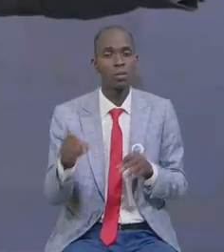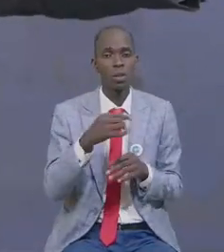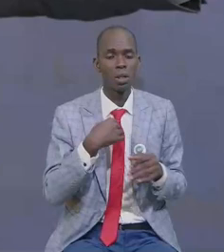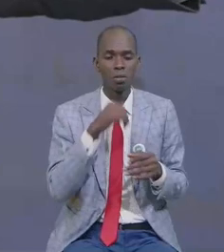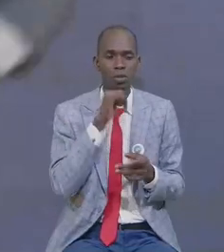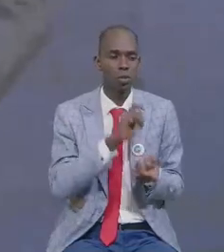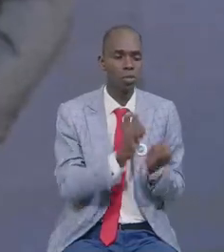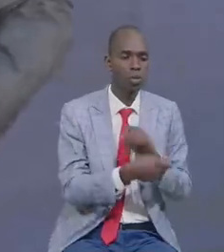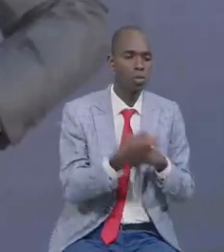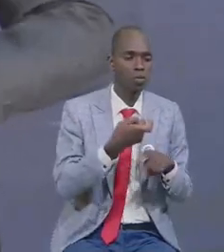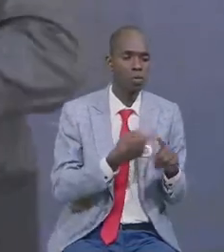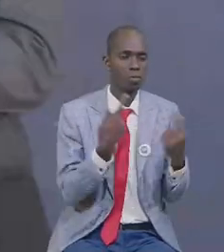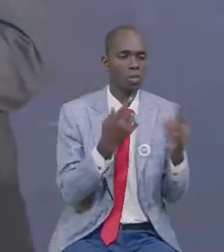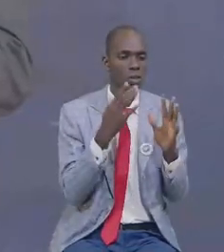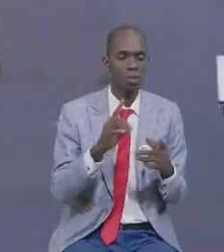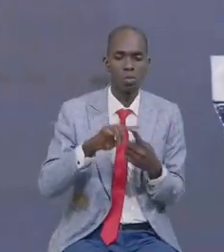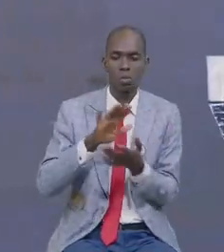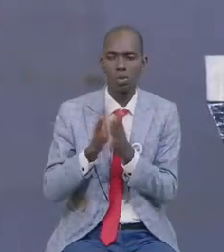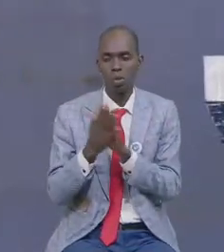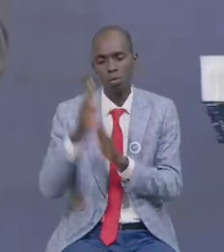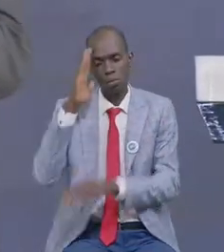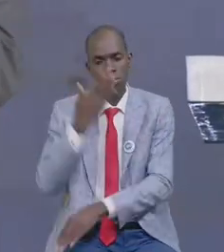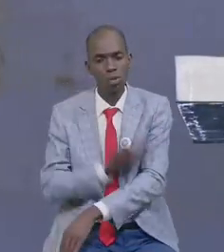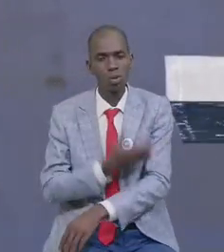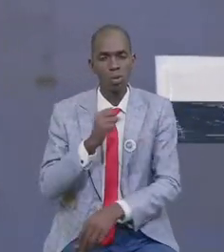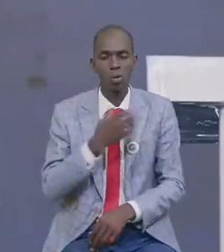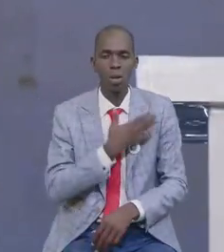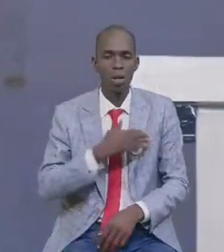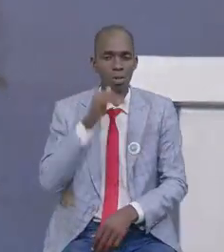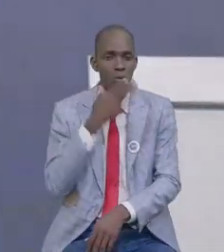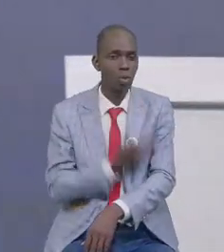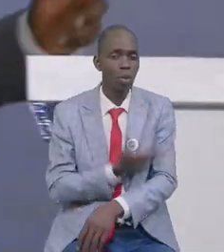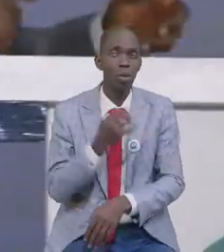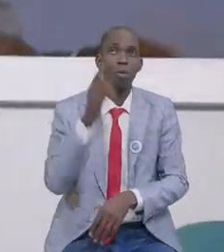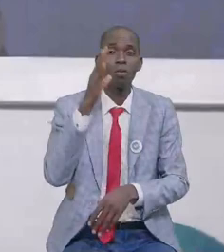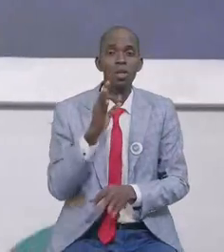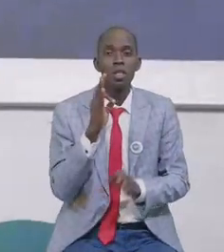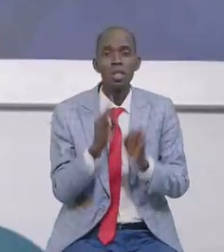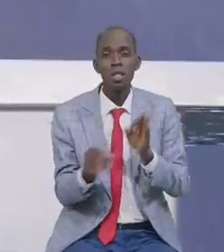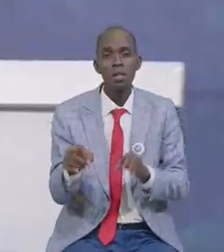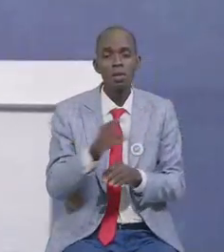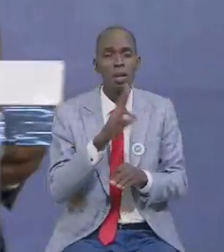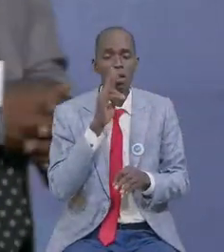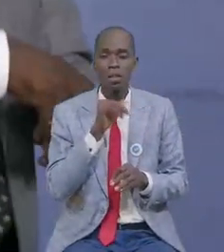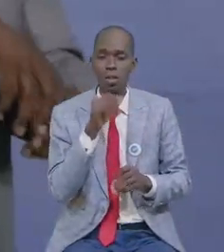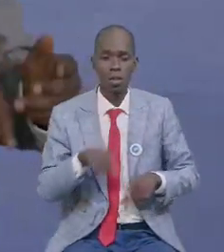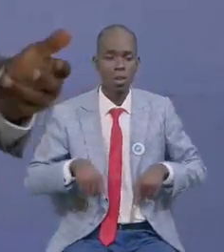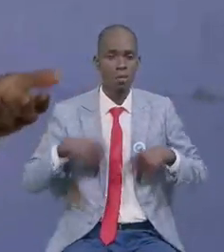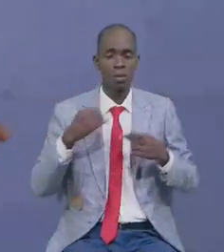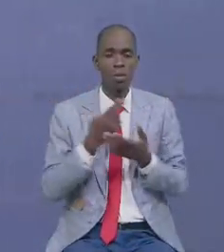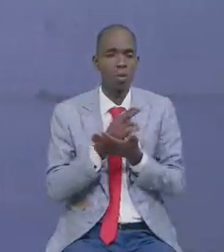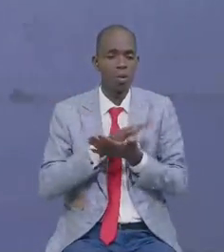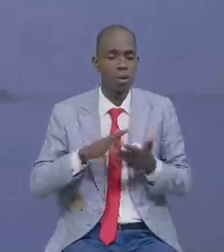s'ils ne sont pas passés de pécheurs aux fils et filles de Dieu, s'ils ne mènent pas une vie de justice, rachetés de toute